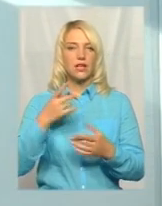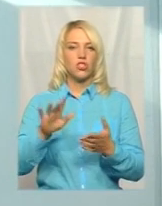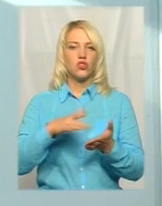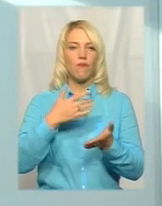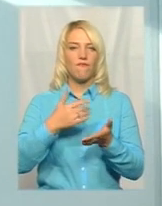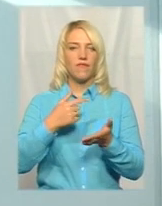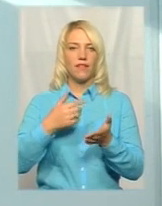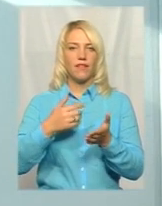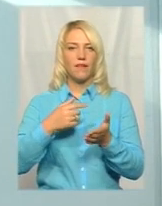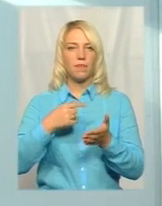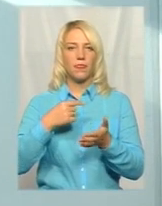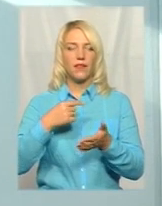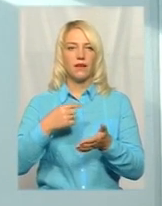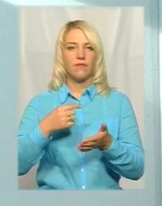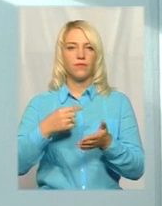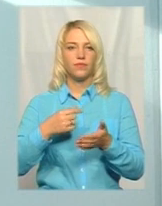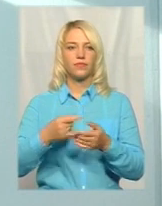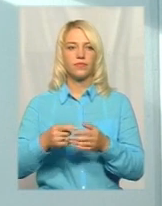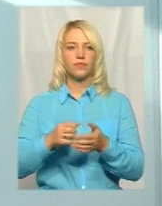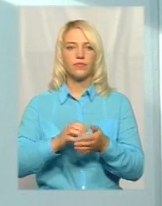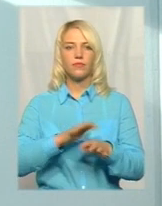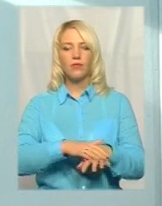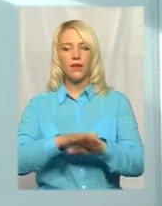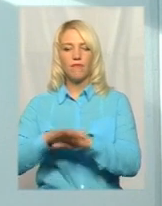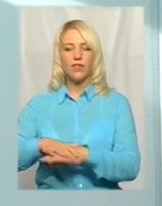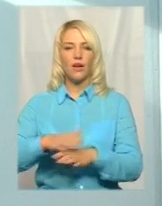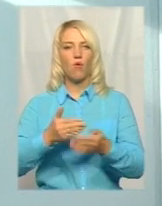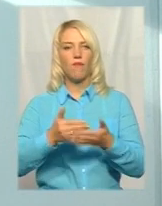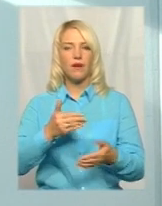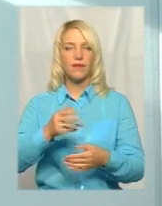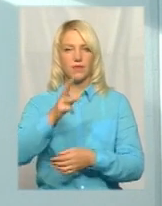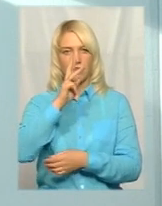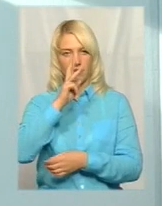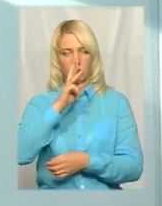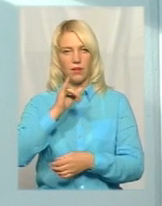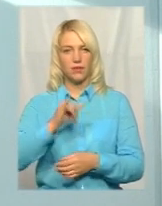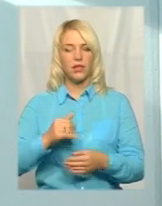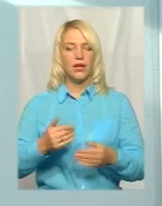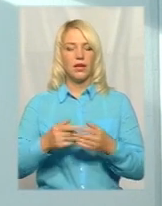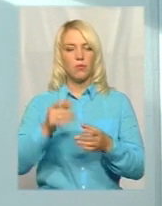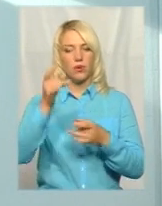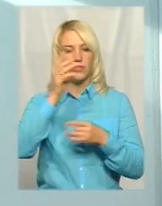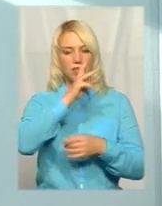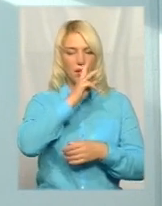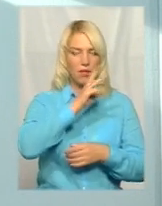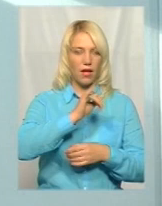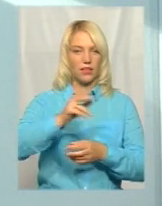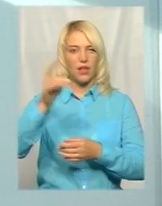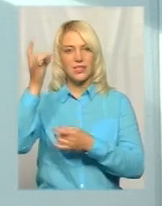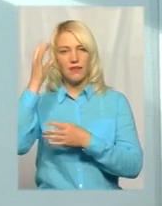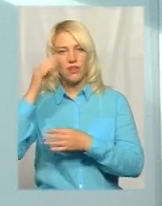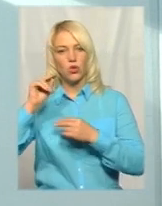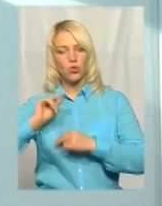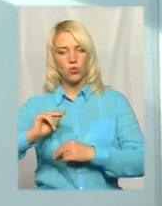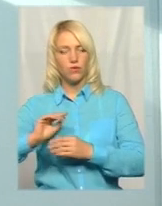із заробітної, відсоток відрахувань, як із заробітної плати, так і по цивільно-правому договору, він абсолютно